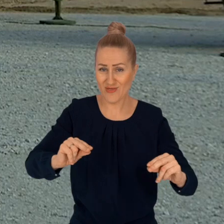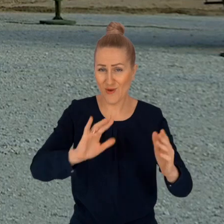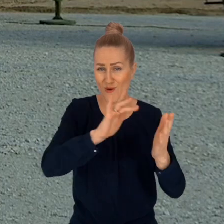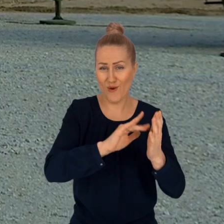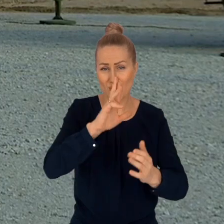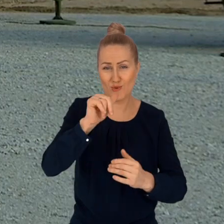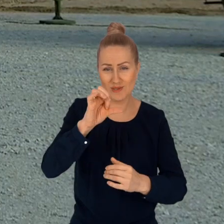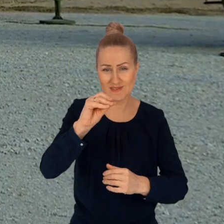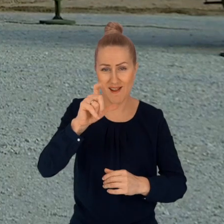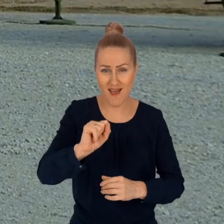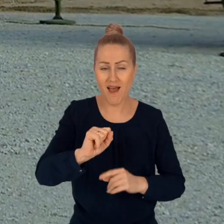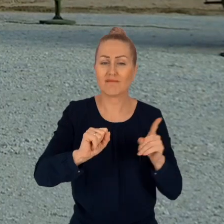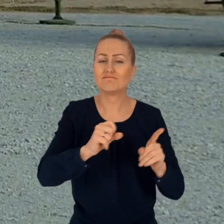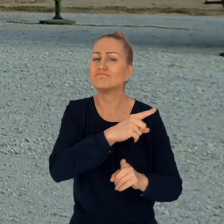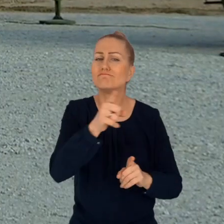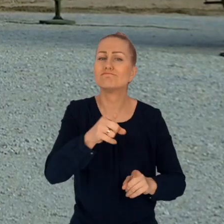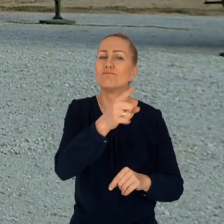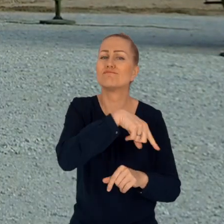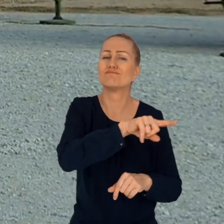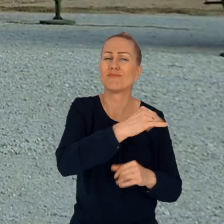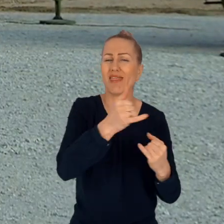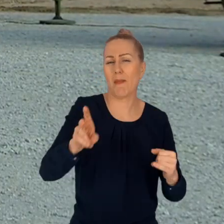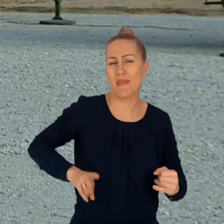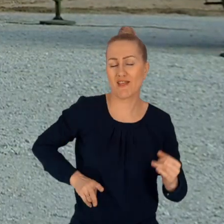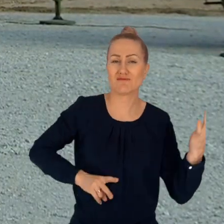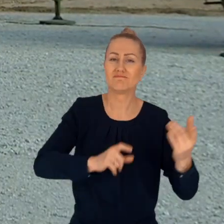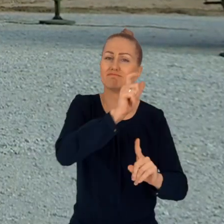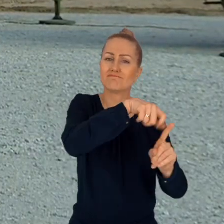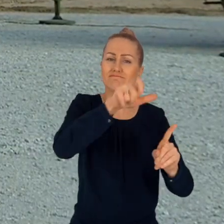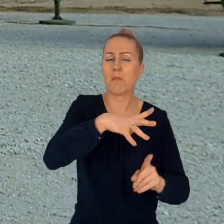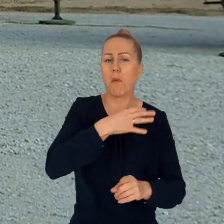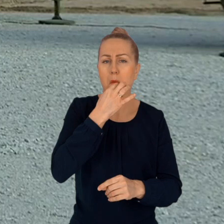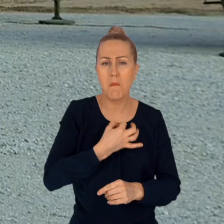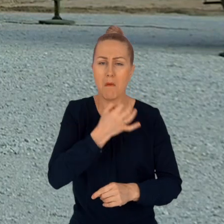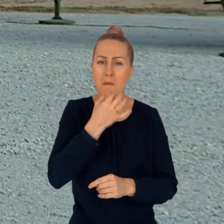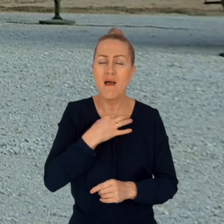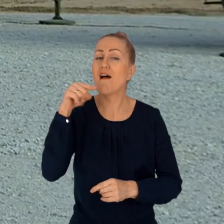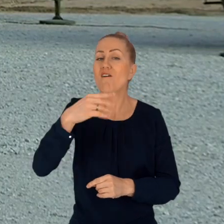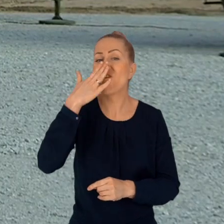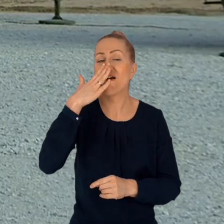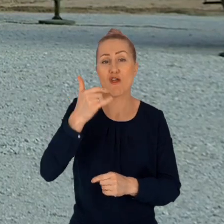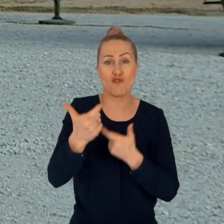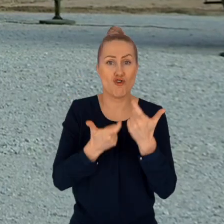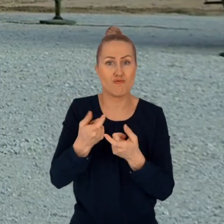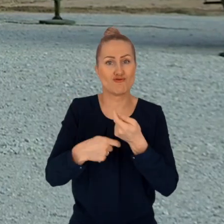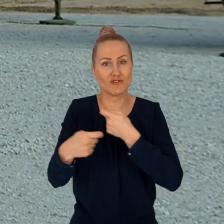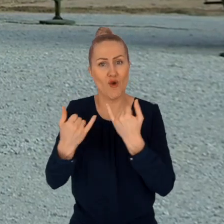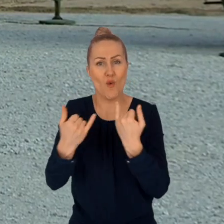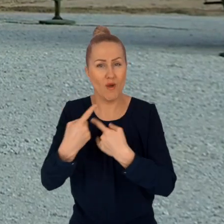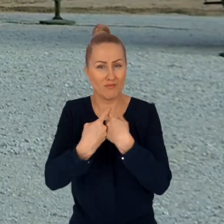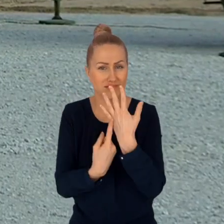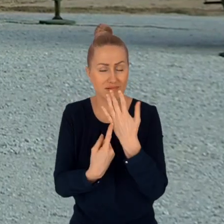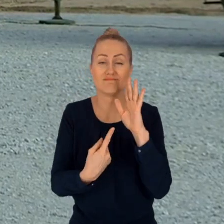Brukseli, moi koledzy pytali mnie właśnie o te rozwiązania. Wczoraj